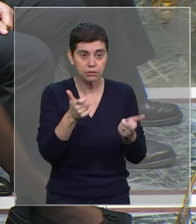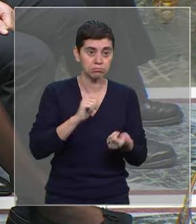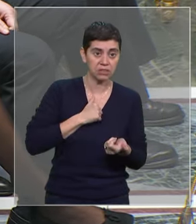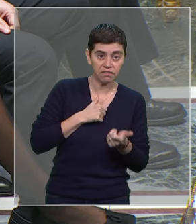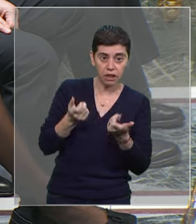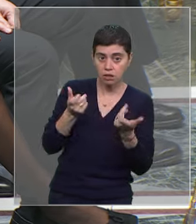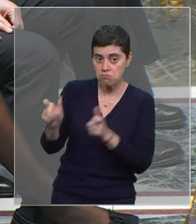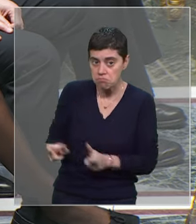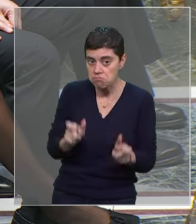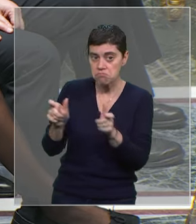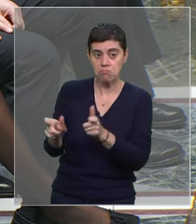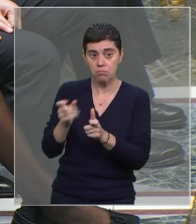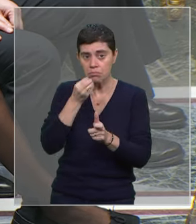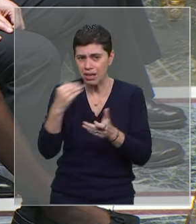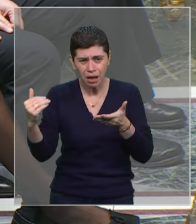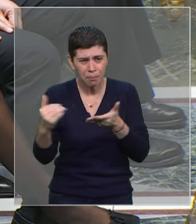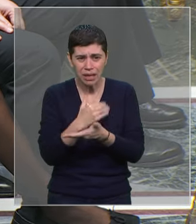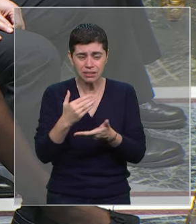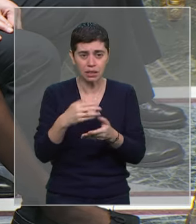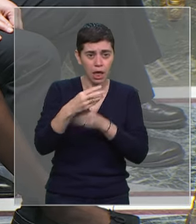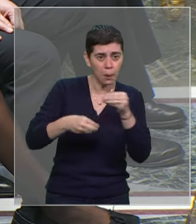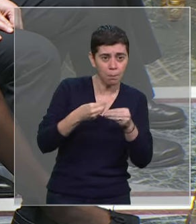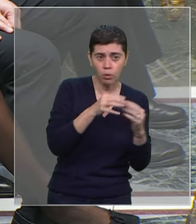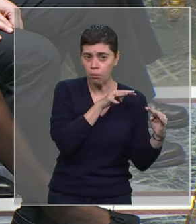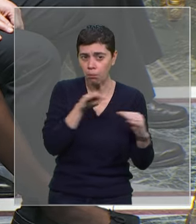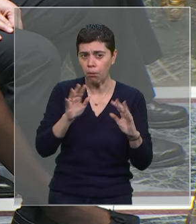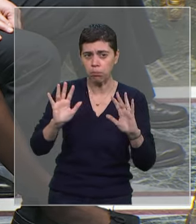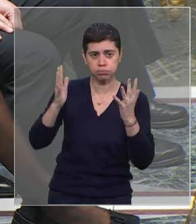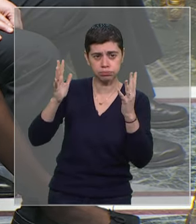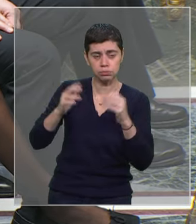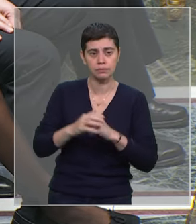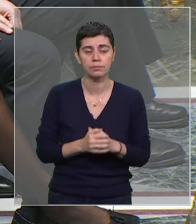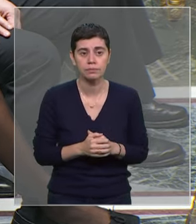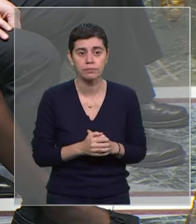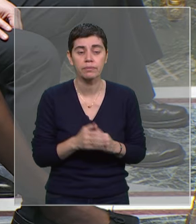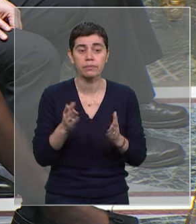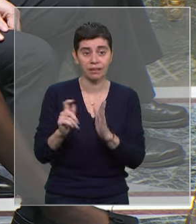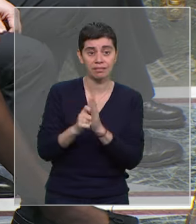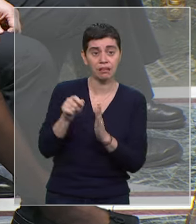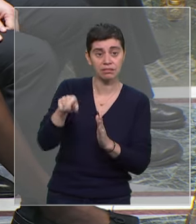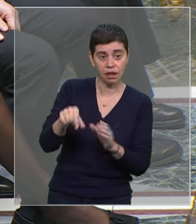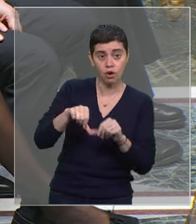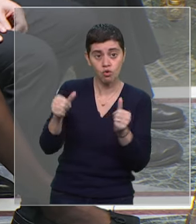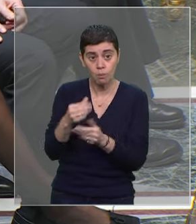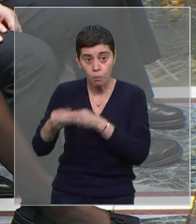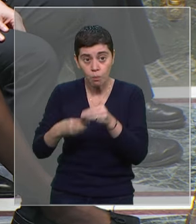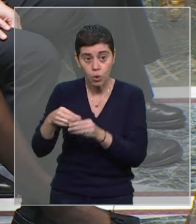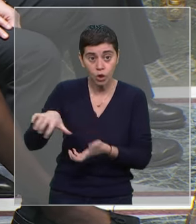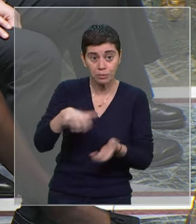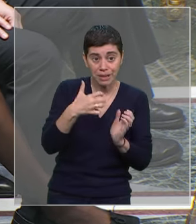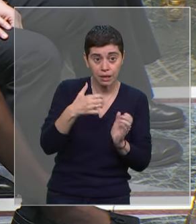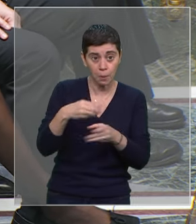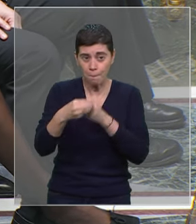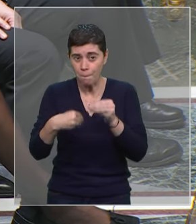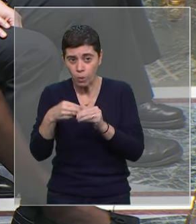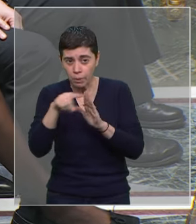parfaites conditions de sécurité et saluée à travers le monde. Je rappelle que pendant cette Coupe du Monde de rugby, qui est le 4e événement au monde organisé